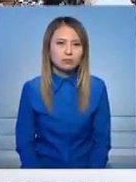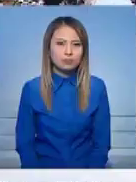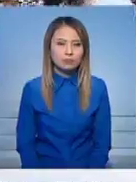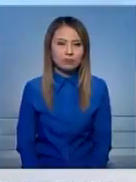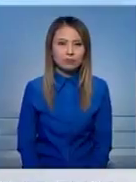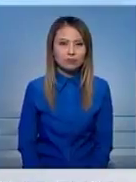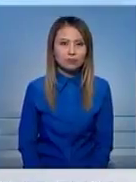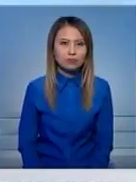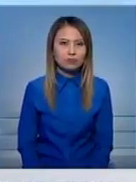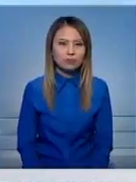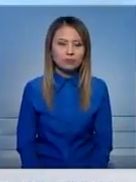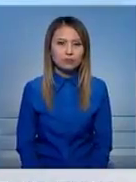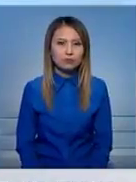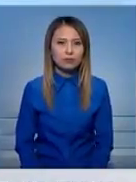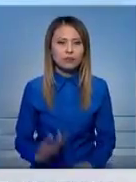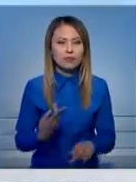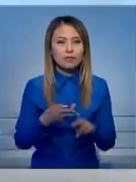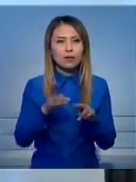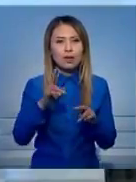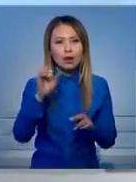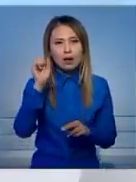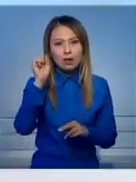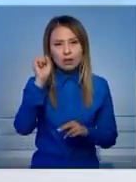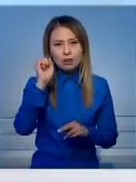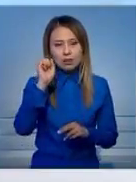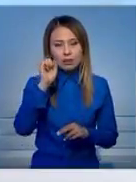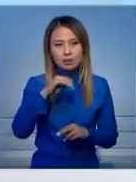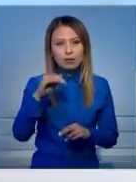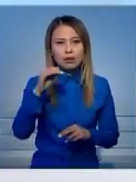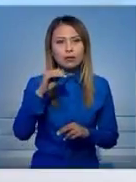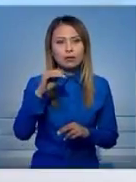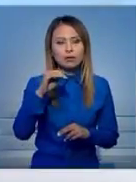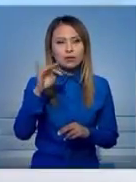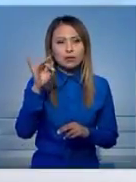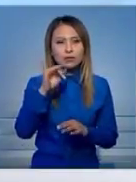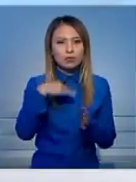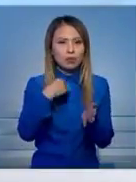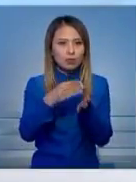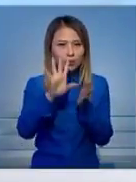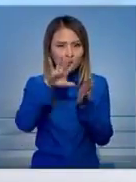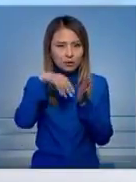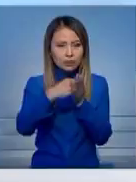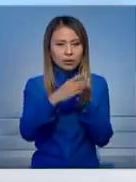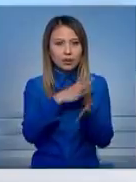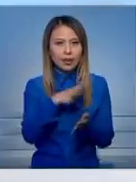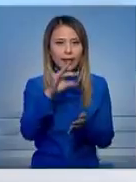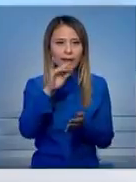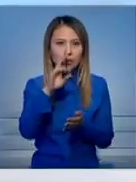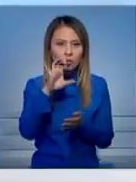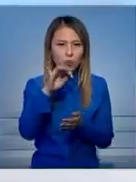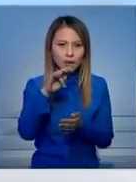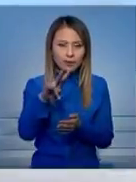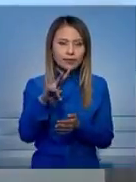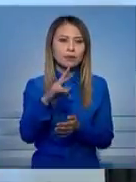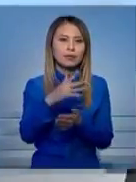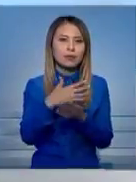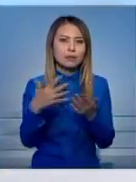диабетімен ауырады. Ақпан қаңтар айын осы жылдың біз жаңа препараттарды алған жоқпыз. Инсулин,